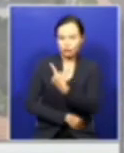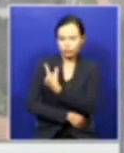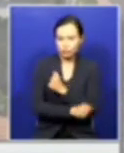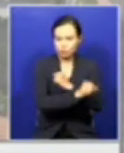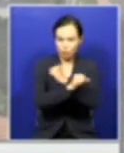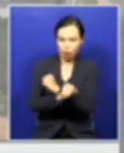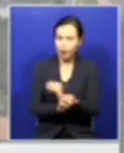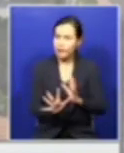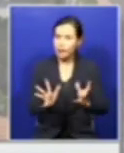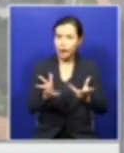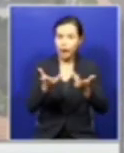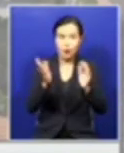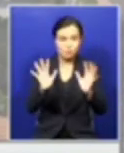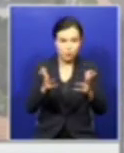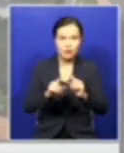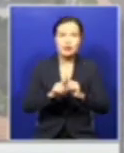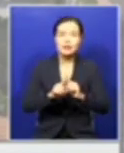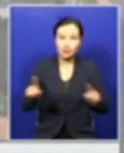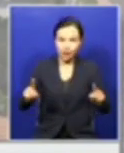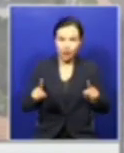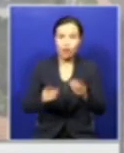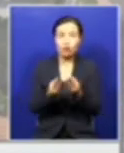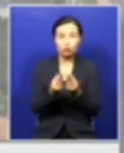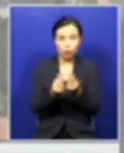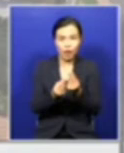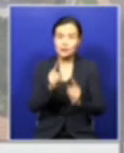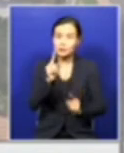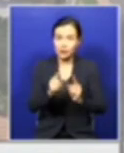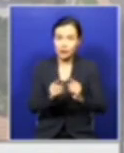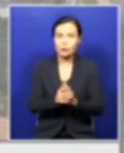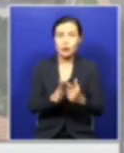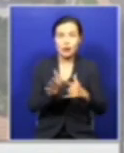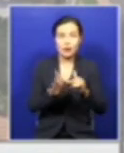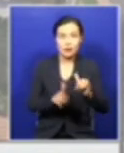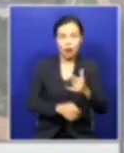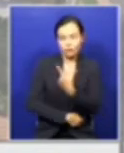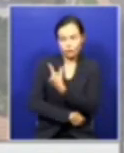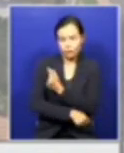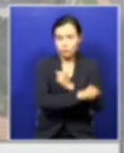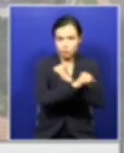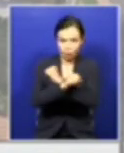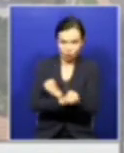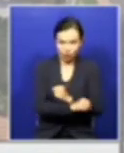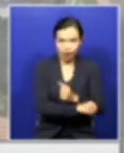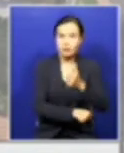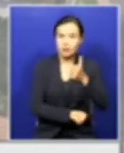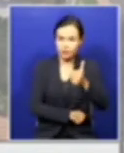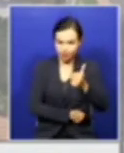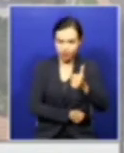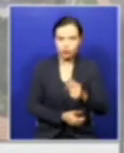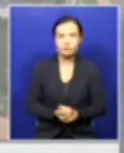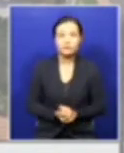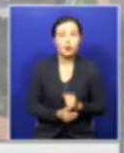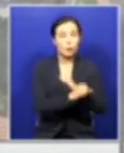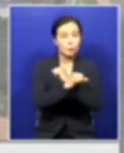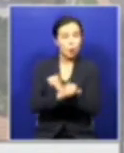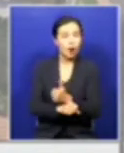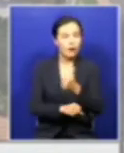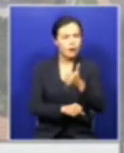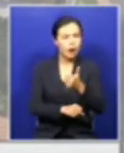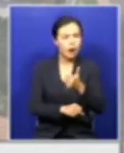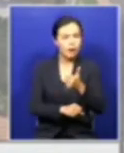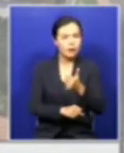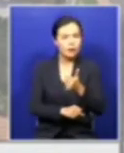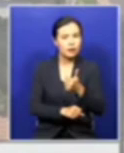ายแต่ตามสถิติแล้วหากมีวัคซีนสามารถป้องกันได้ก็จะสามารถป้องกันได้แค่